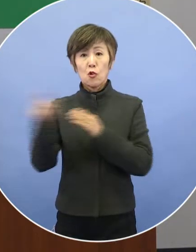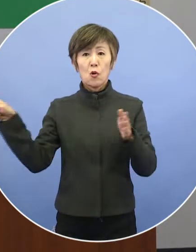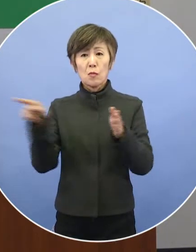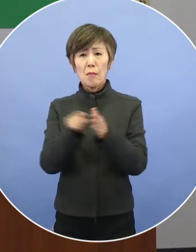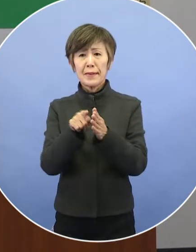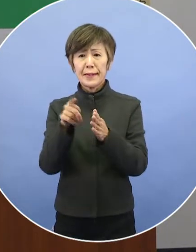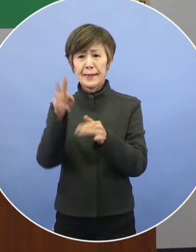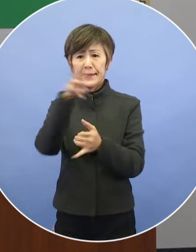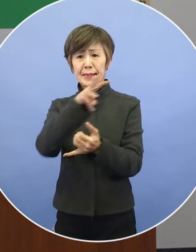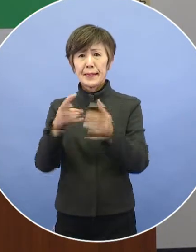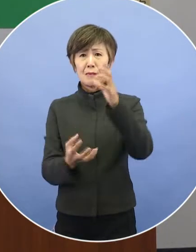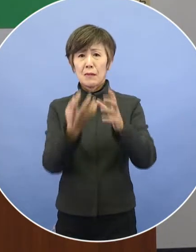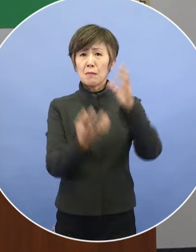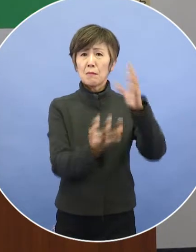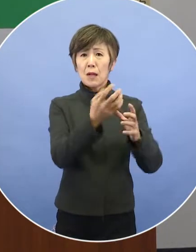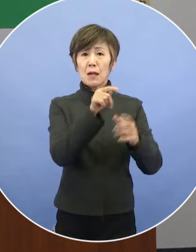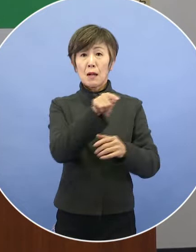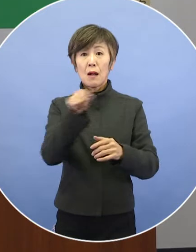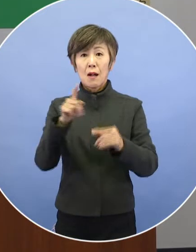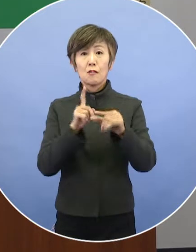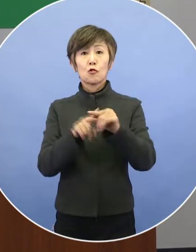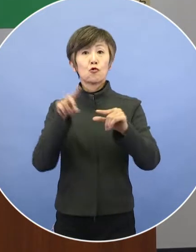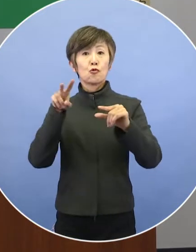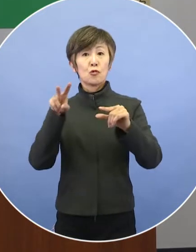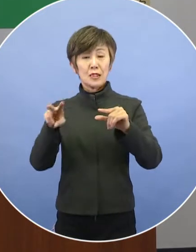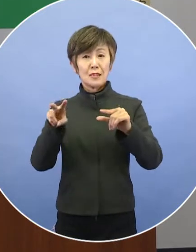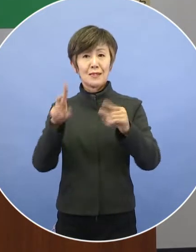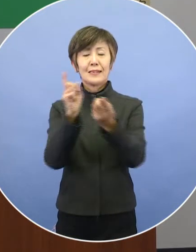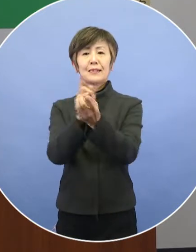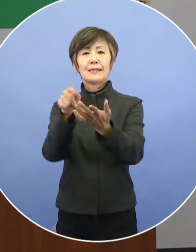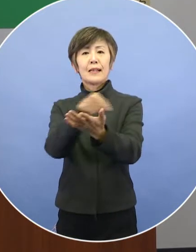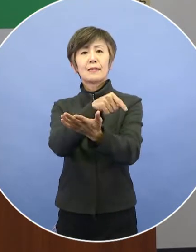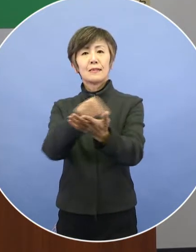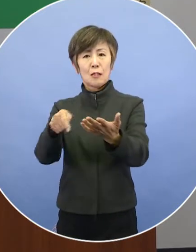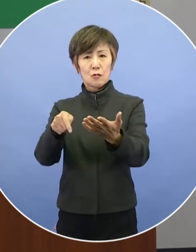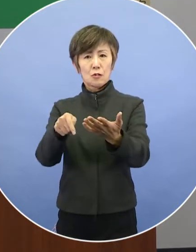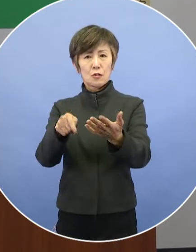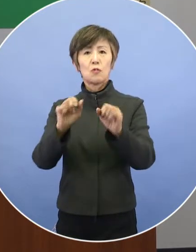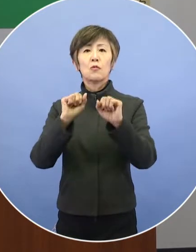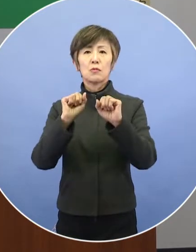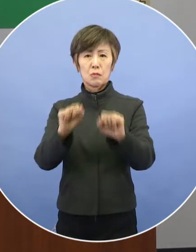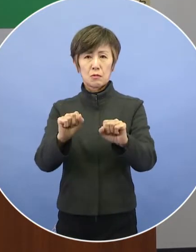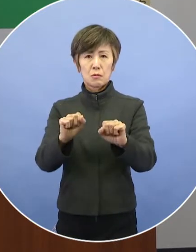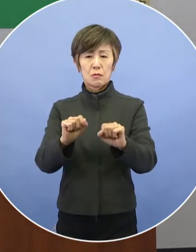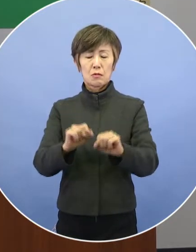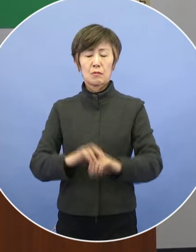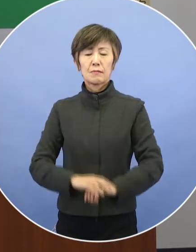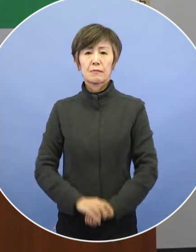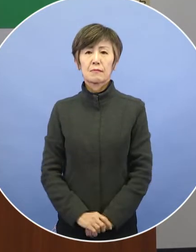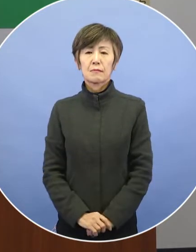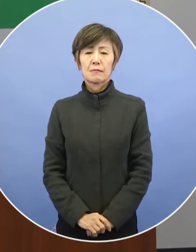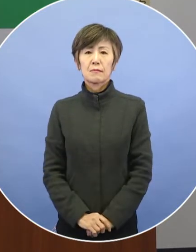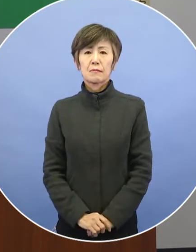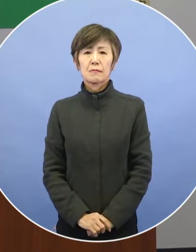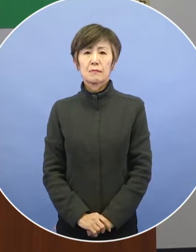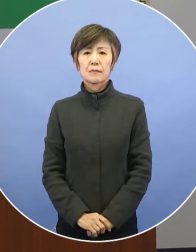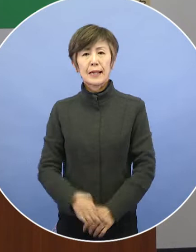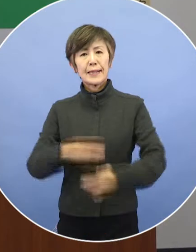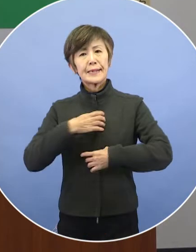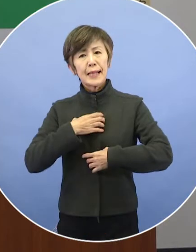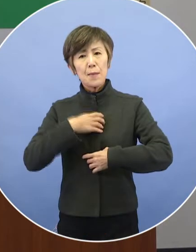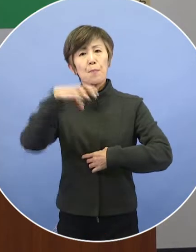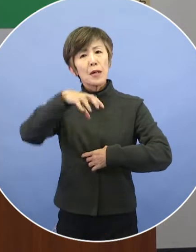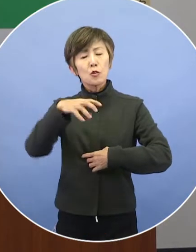いろんな災害等あった場所などを中心にですね対策を講じていくというようなところでございます